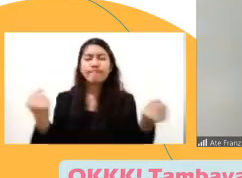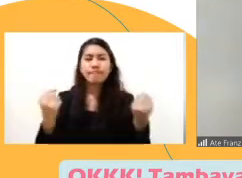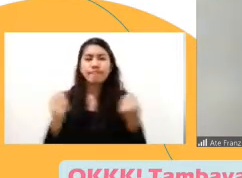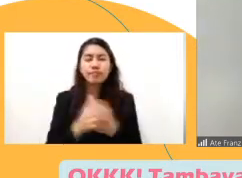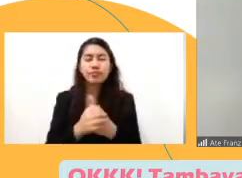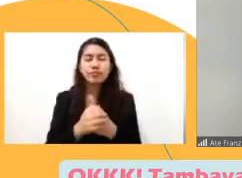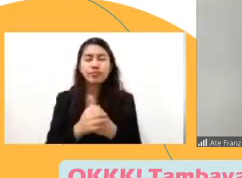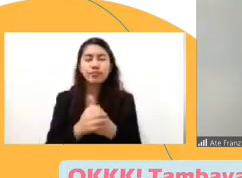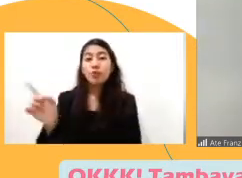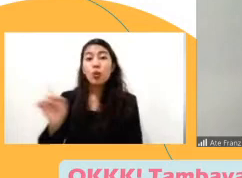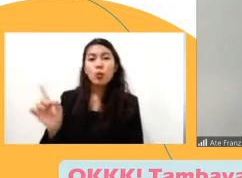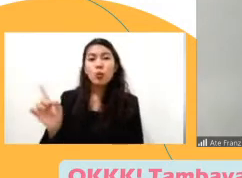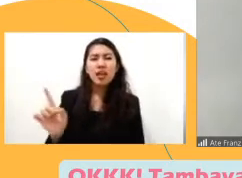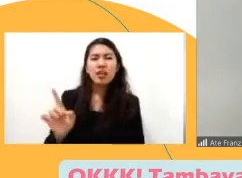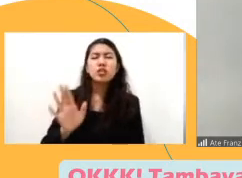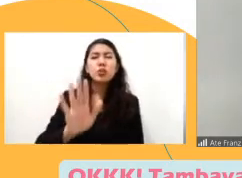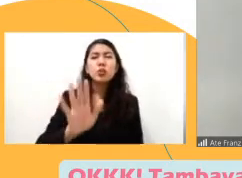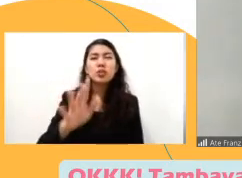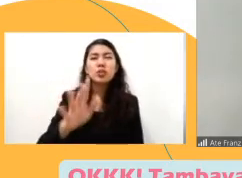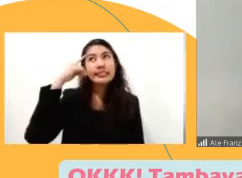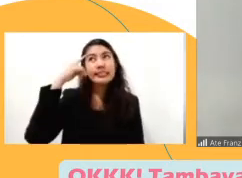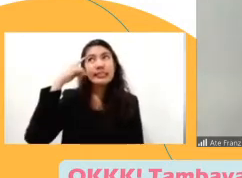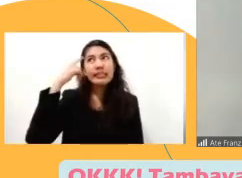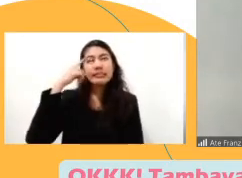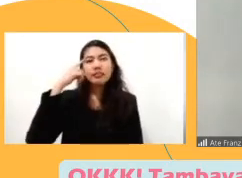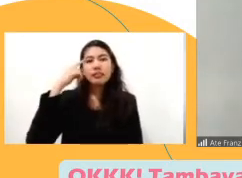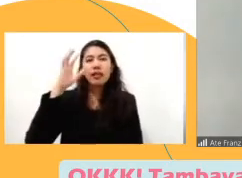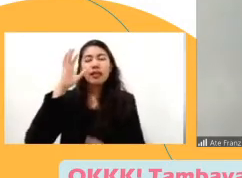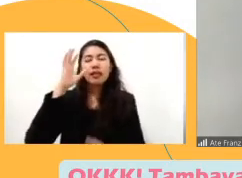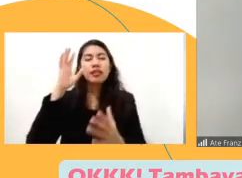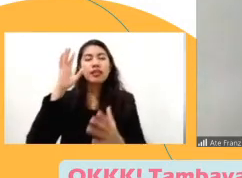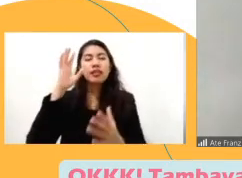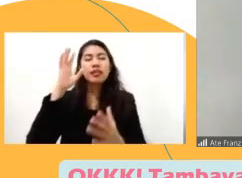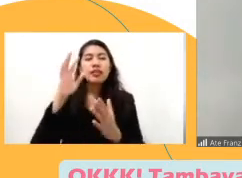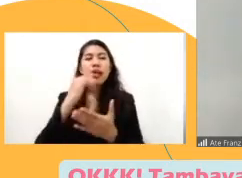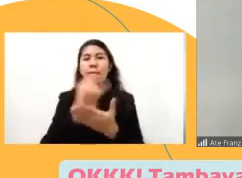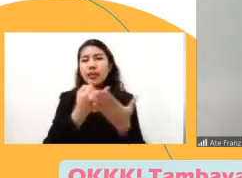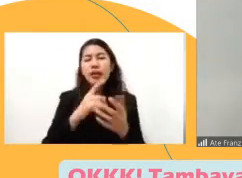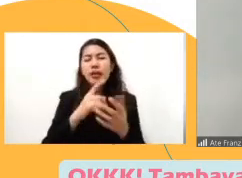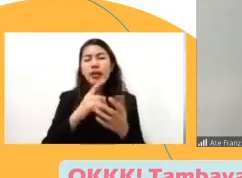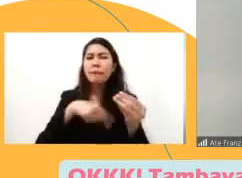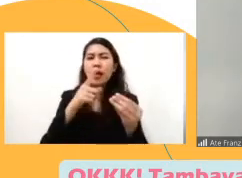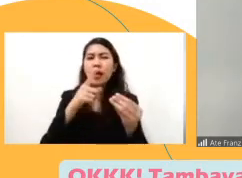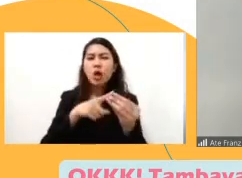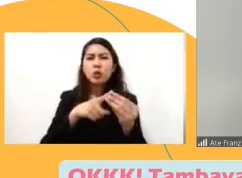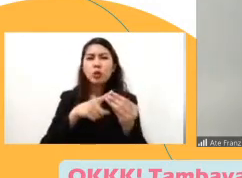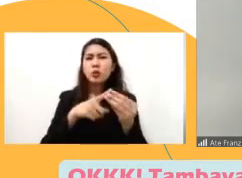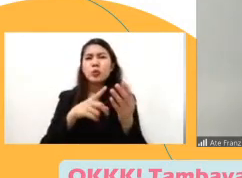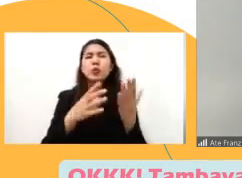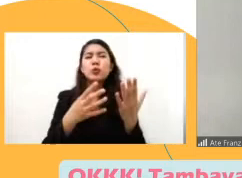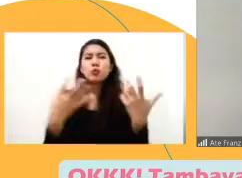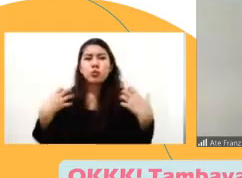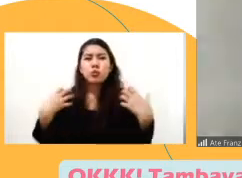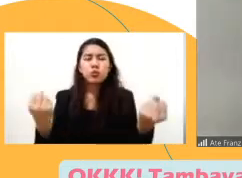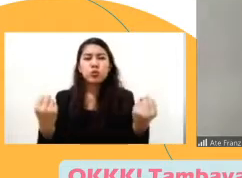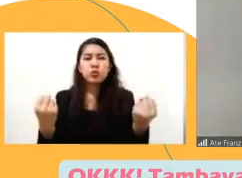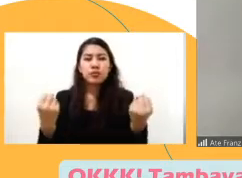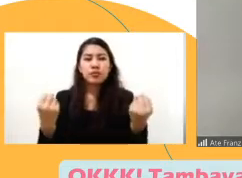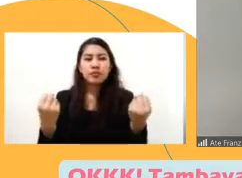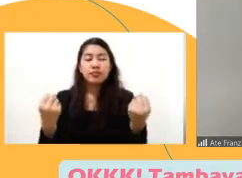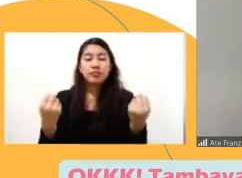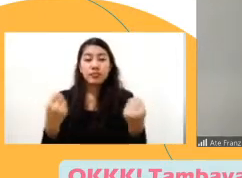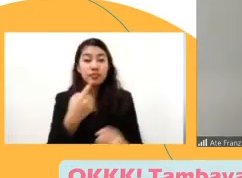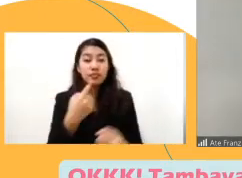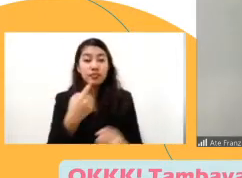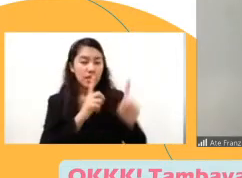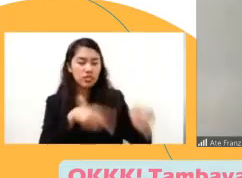ano ang simbolo ng katatagan? Okay, unang-una si Mark sabi, yung mga frontliners, very good,